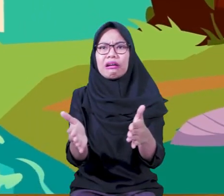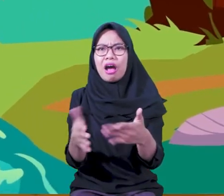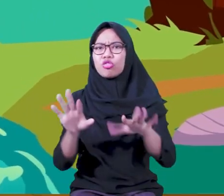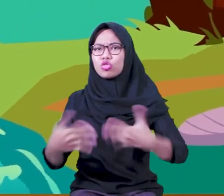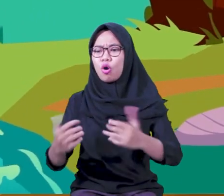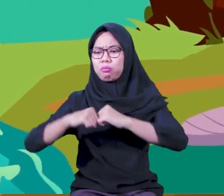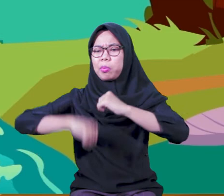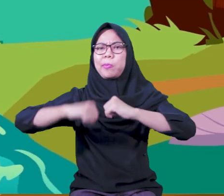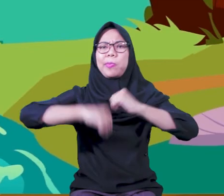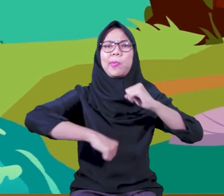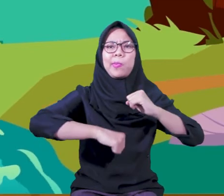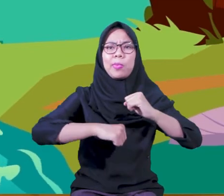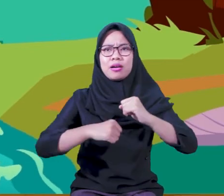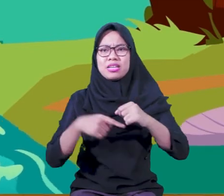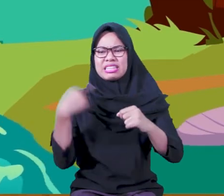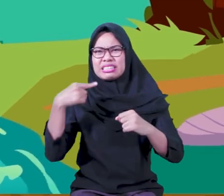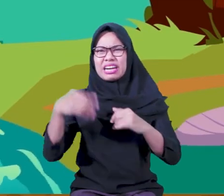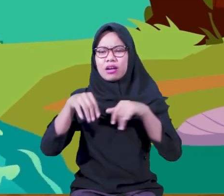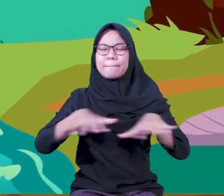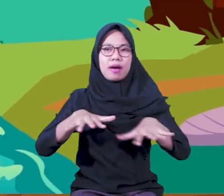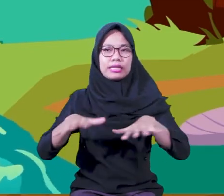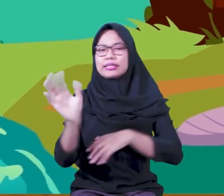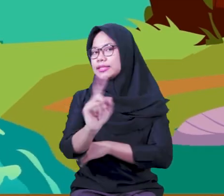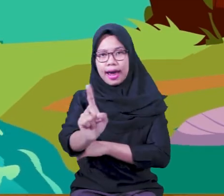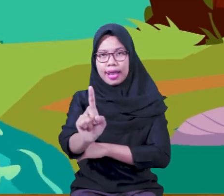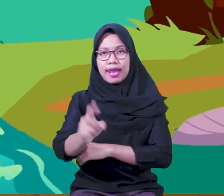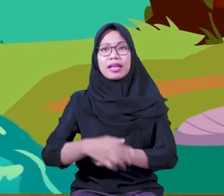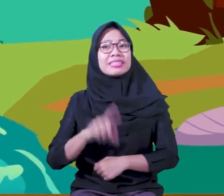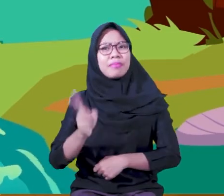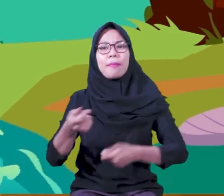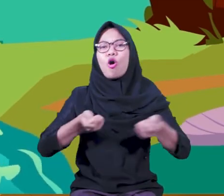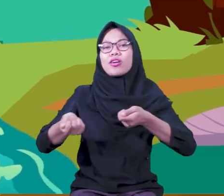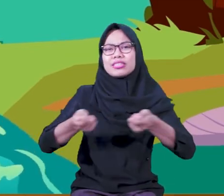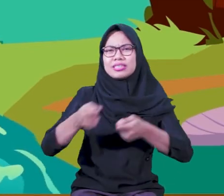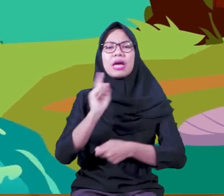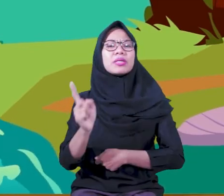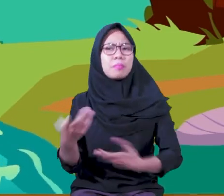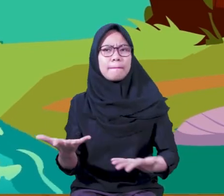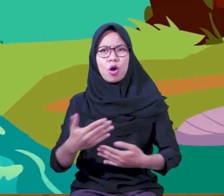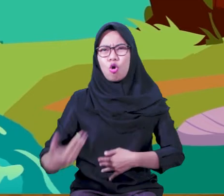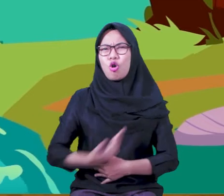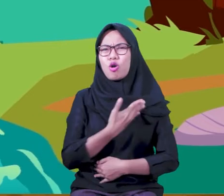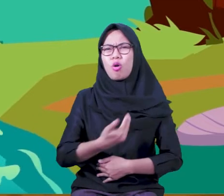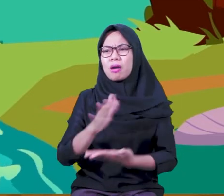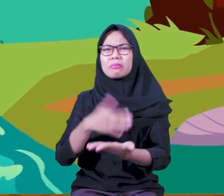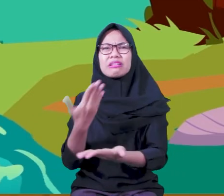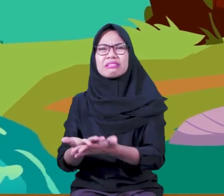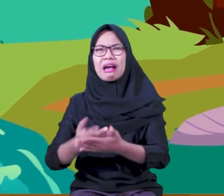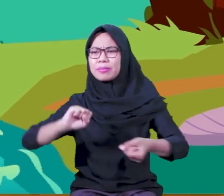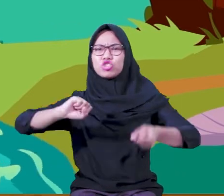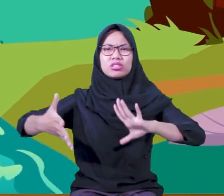mendirikan bangunan di daerah sempadan sungai lereng curam ataupun jalur sesar gempa hal tersebut perlu dikendalikan